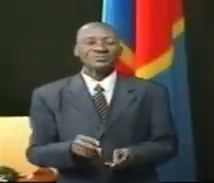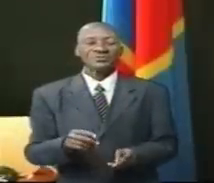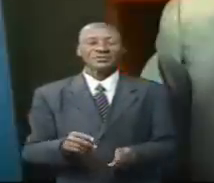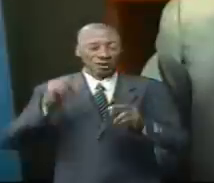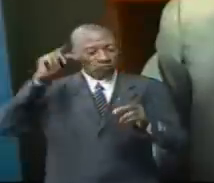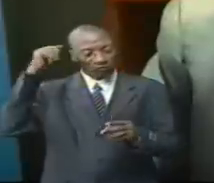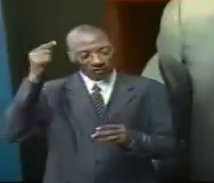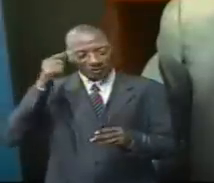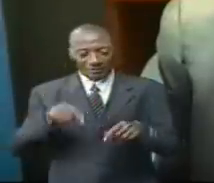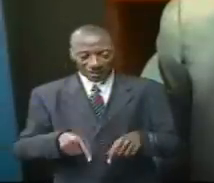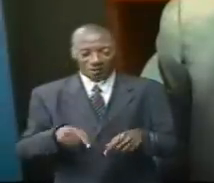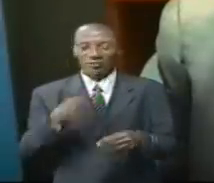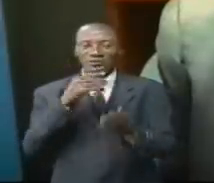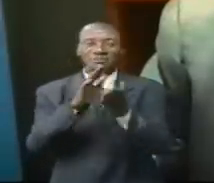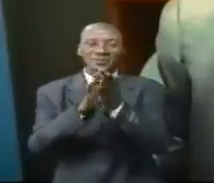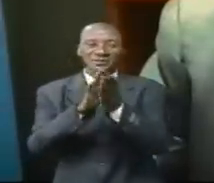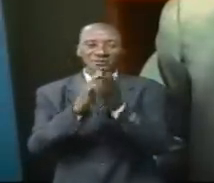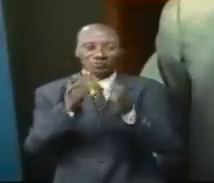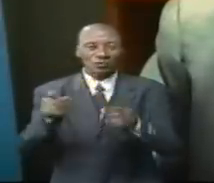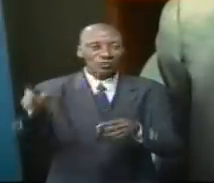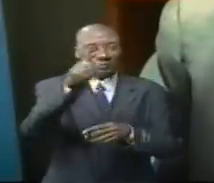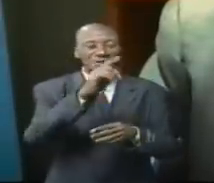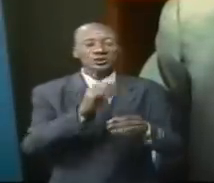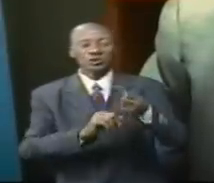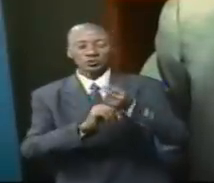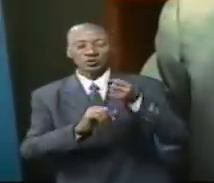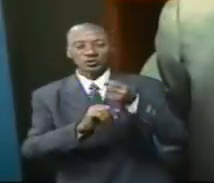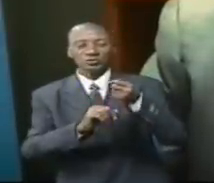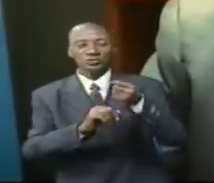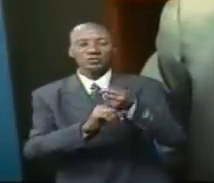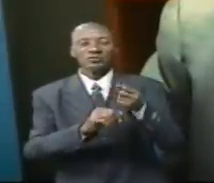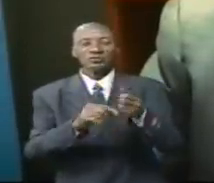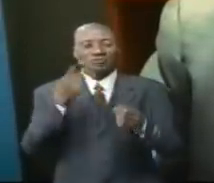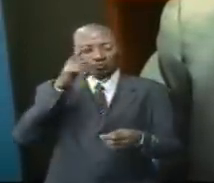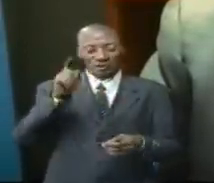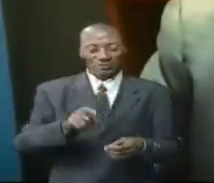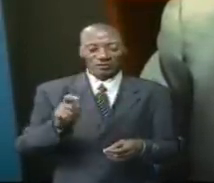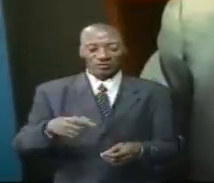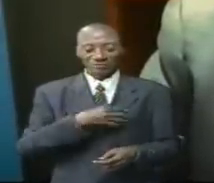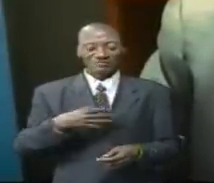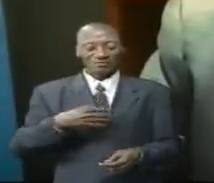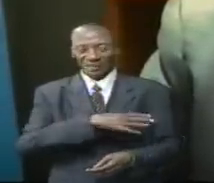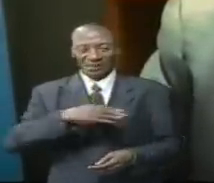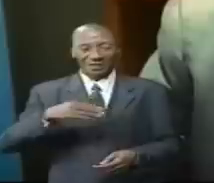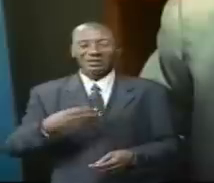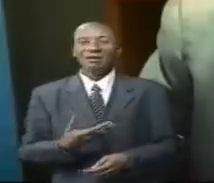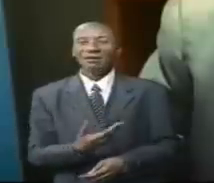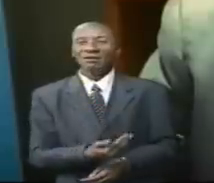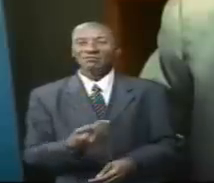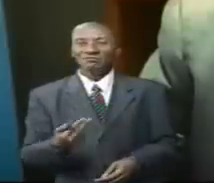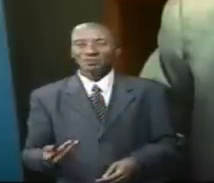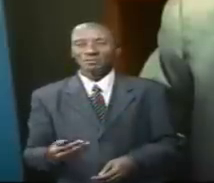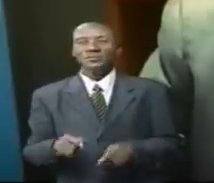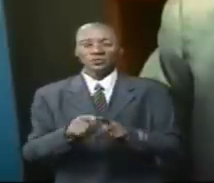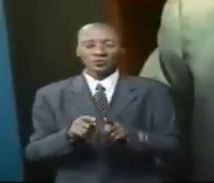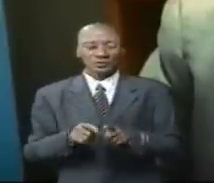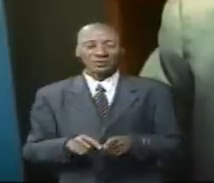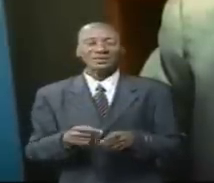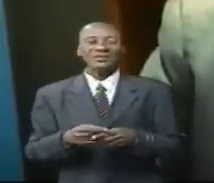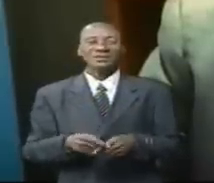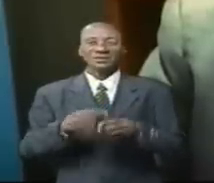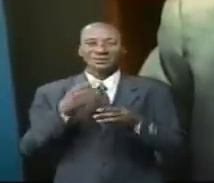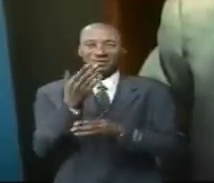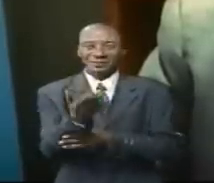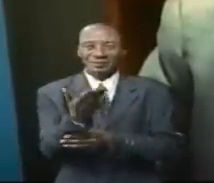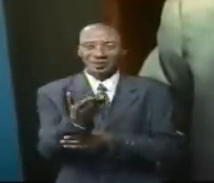gouvernement pour leur appui dans la prise en compte des besoins des femmes et des enfants et lancer un appel à tous les